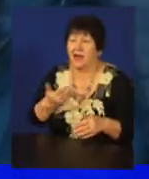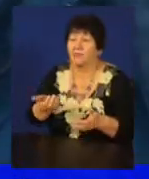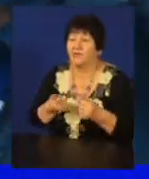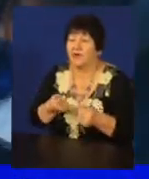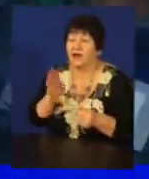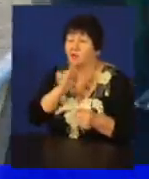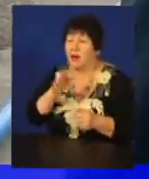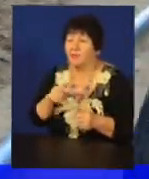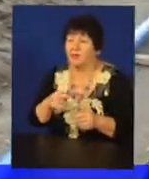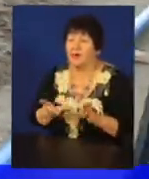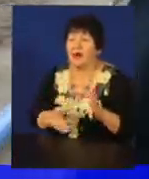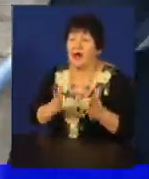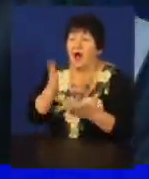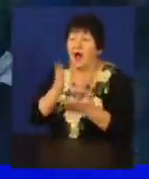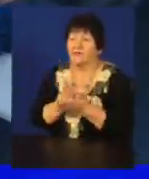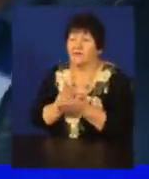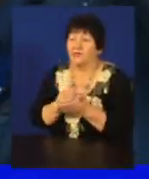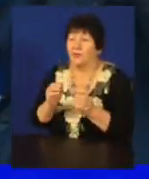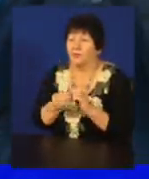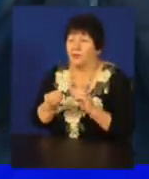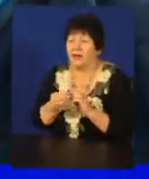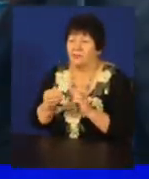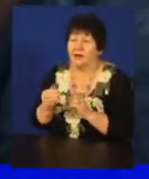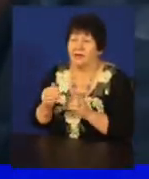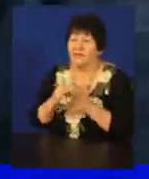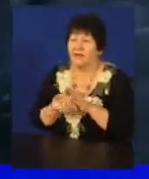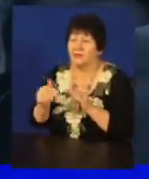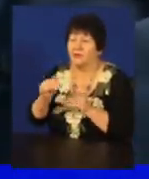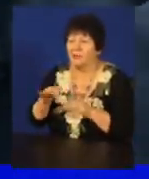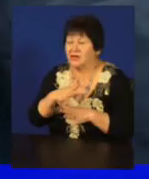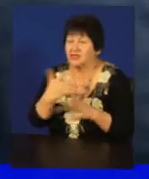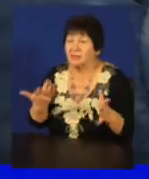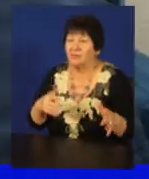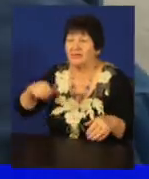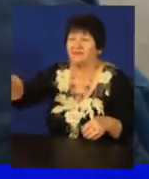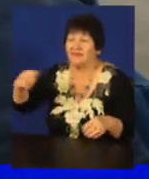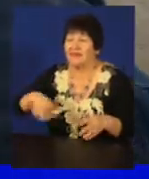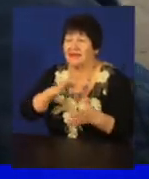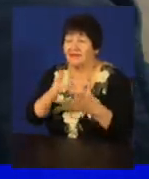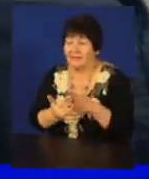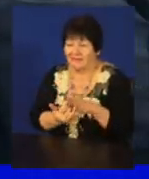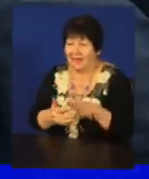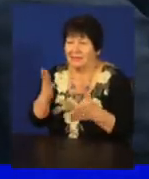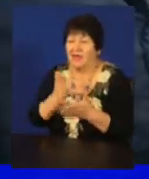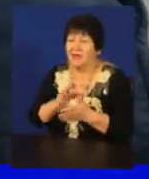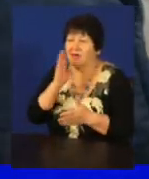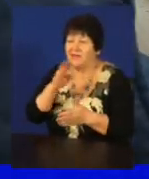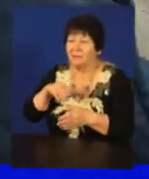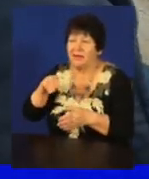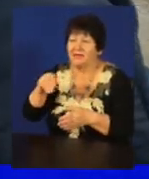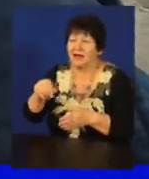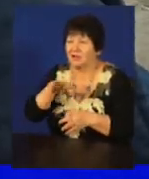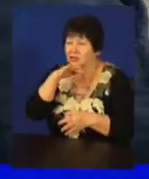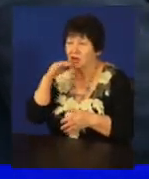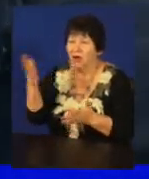fost mereu o problemă în satul Filipeni din raionul Leova. În cele mai multe fântâni din sat, apa este sărată și conține